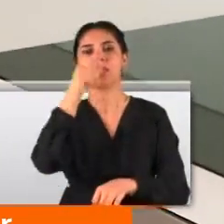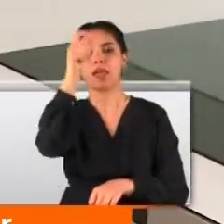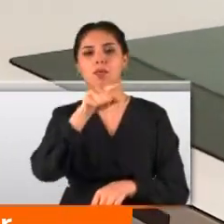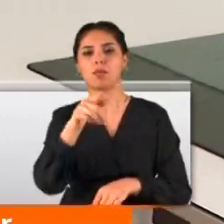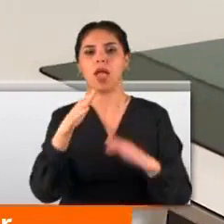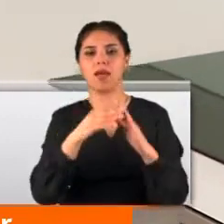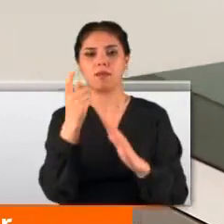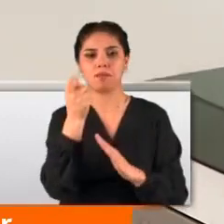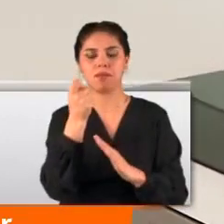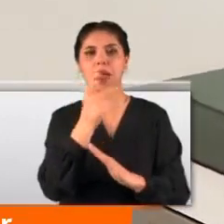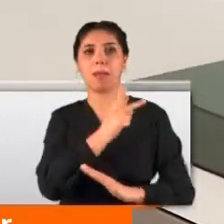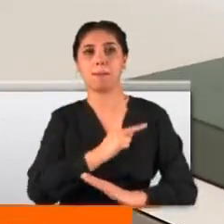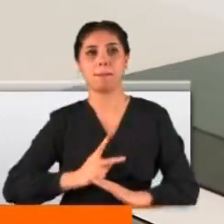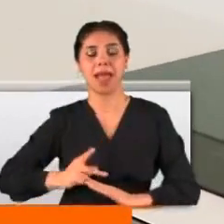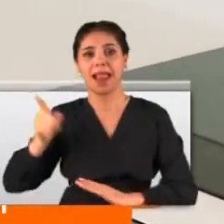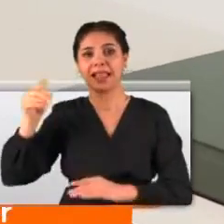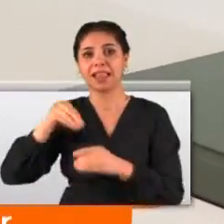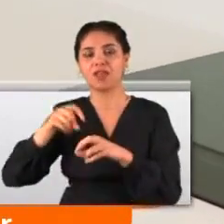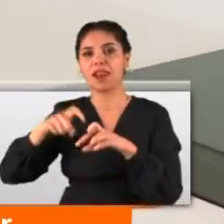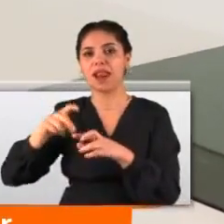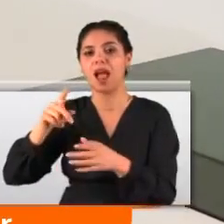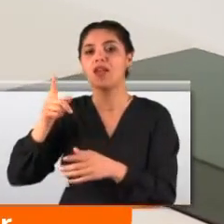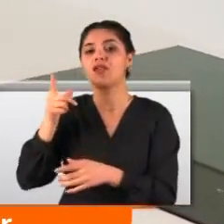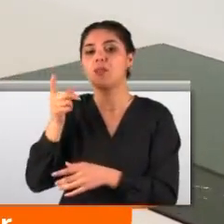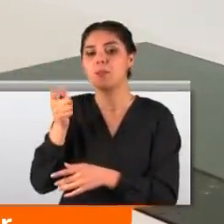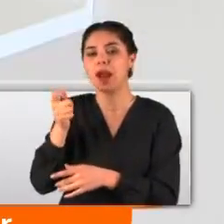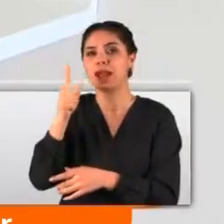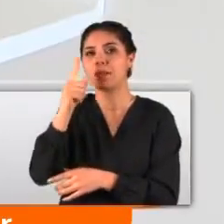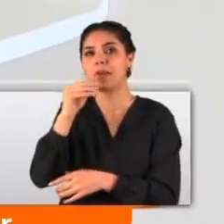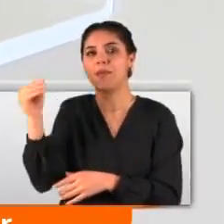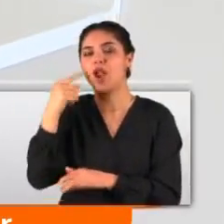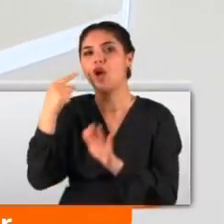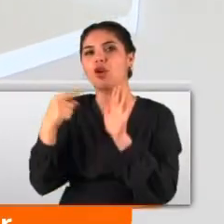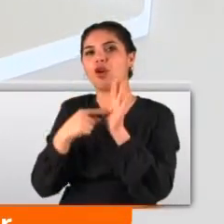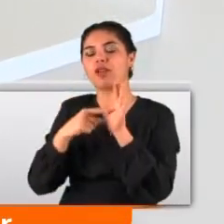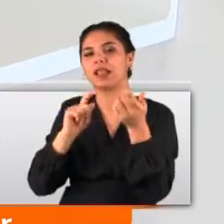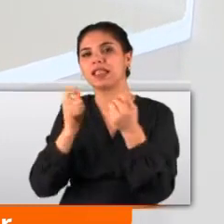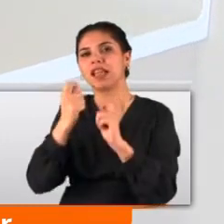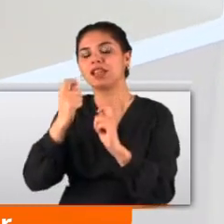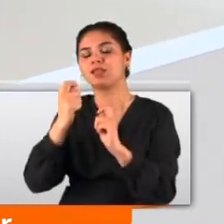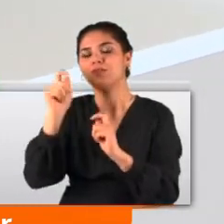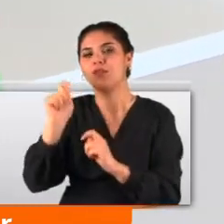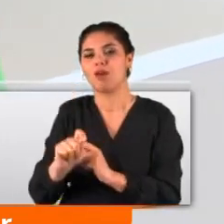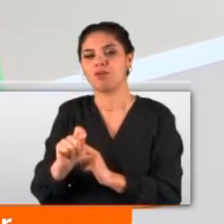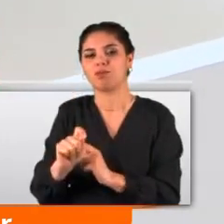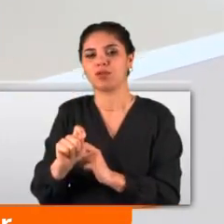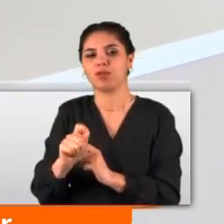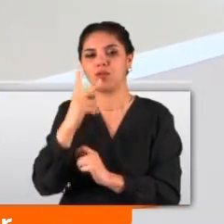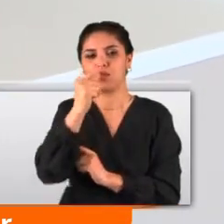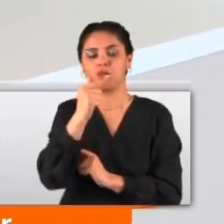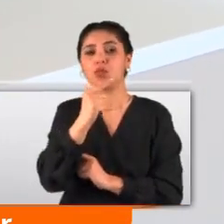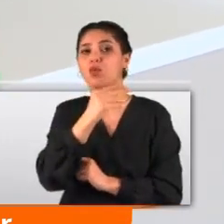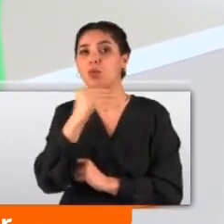dairenin fiyatını belediyede rayiç bedelini 1 milyonla gösterdi. 3,5 milyonluk bir daireyi